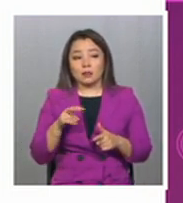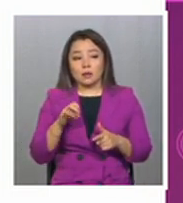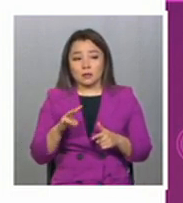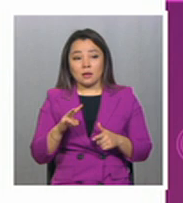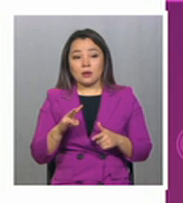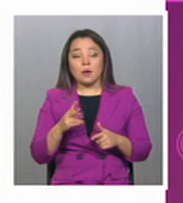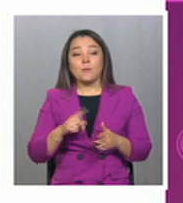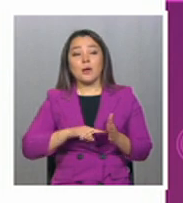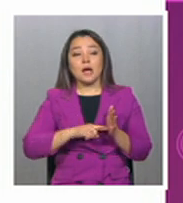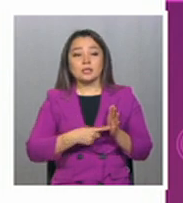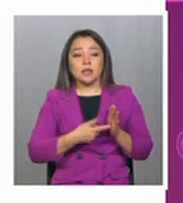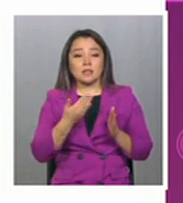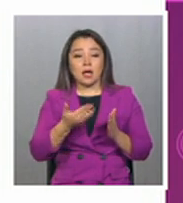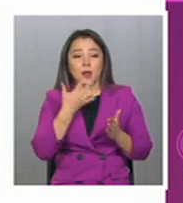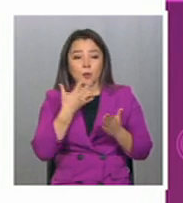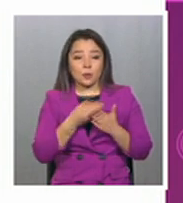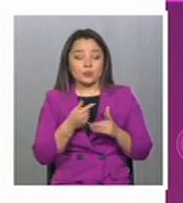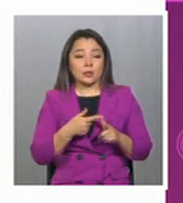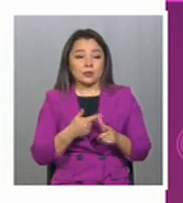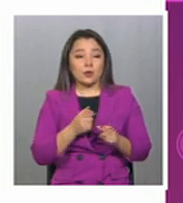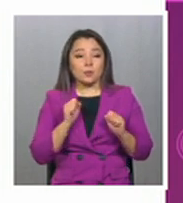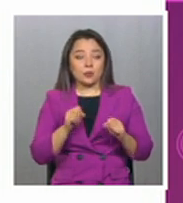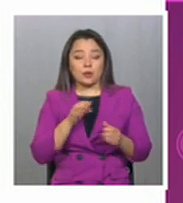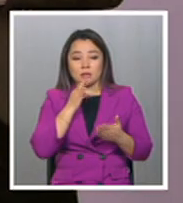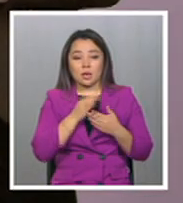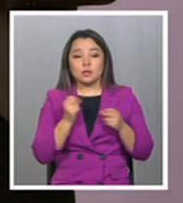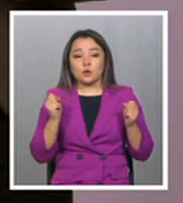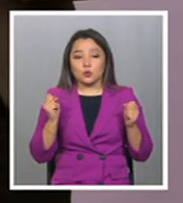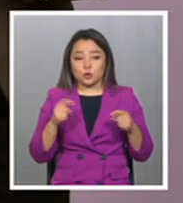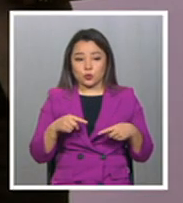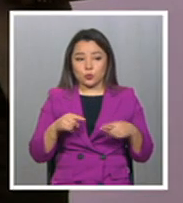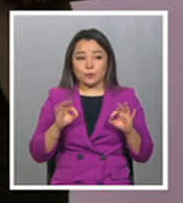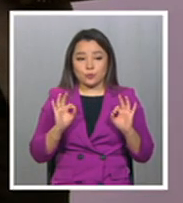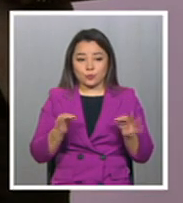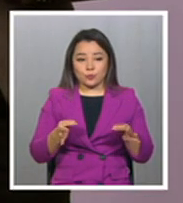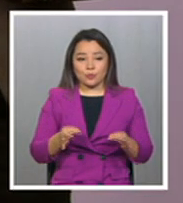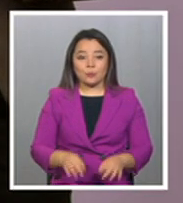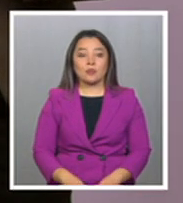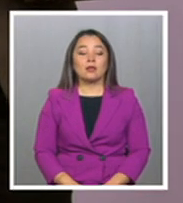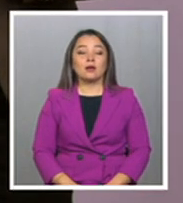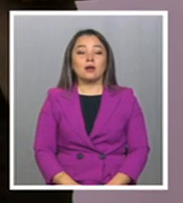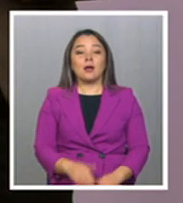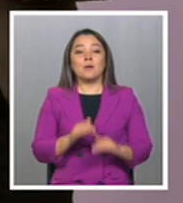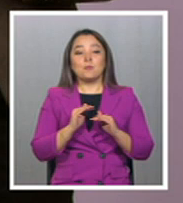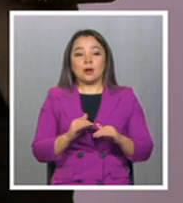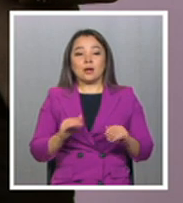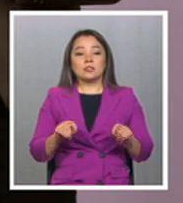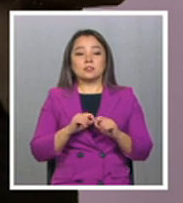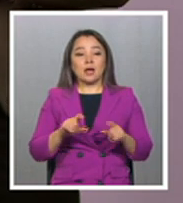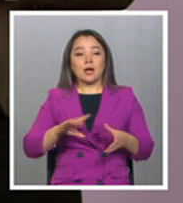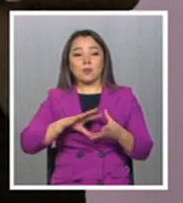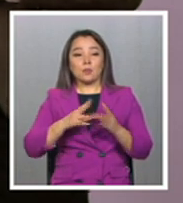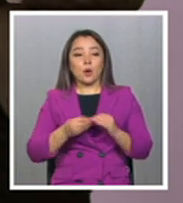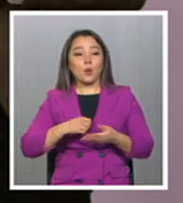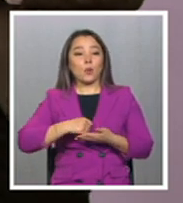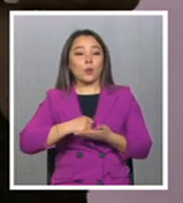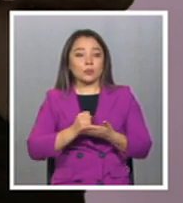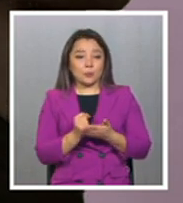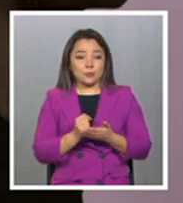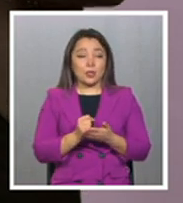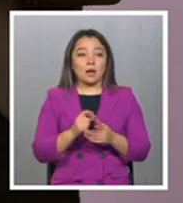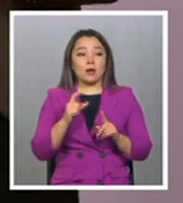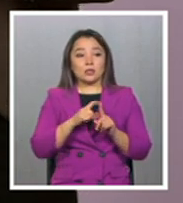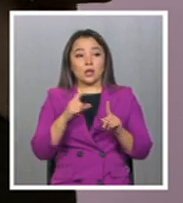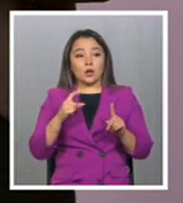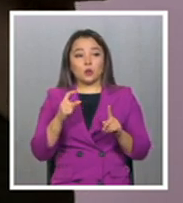Алынның мақсаты деп аталса дұрыс болады. Балалар, сабағымызды қорытындылайық. Мәтінді